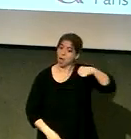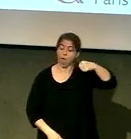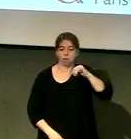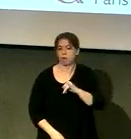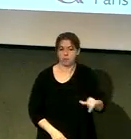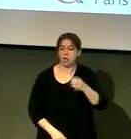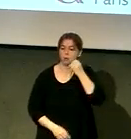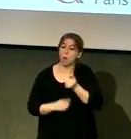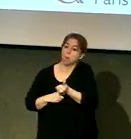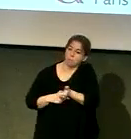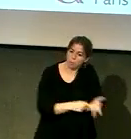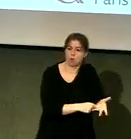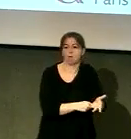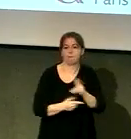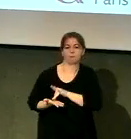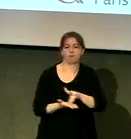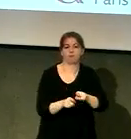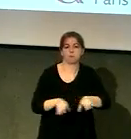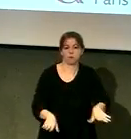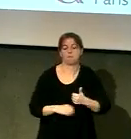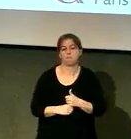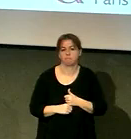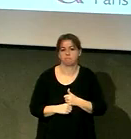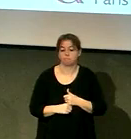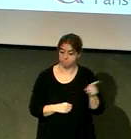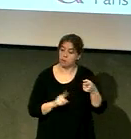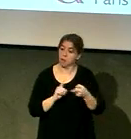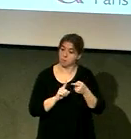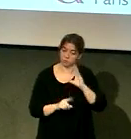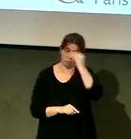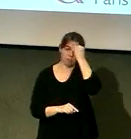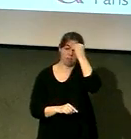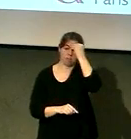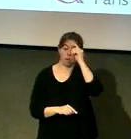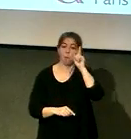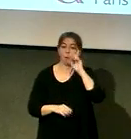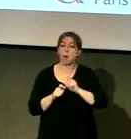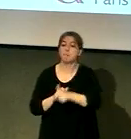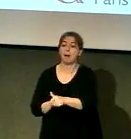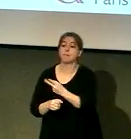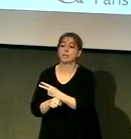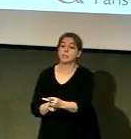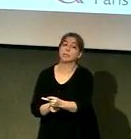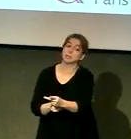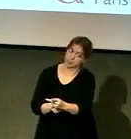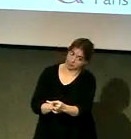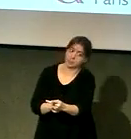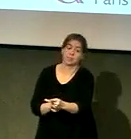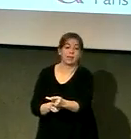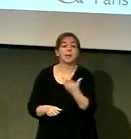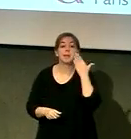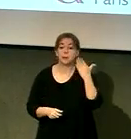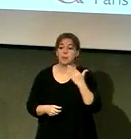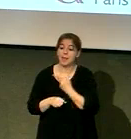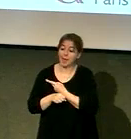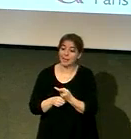par rapport au tableau des risques que je vais vous présenter, c'est une question statistique. Quand vous cumulez